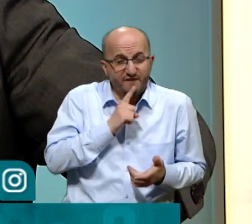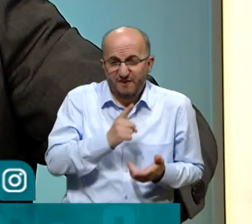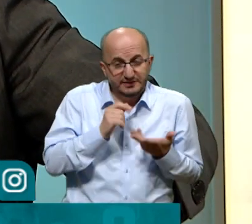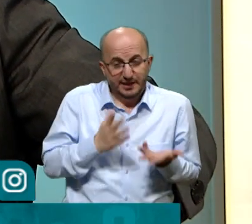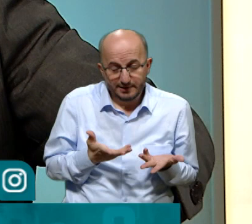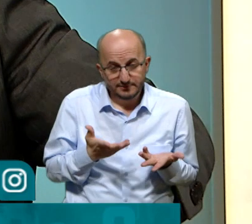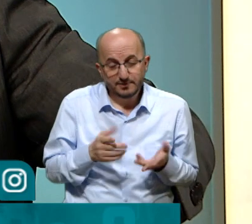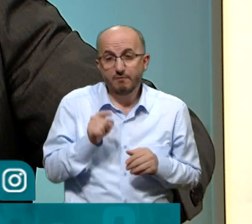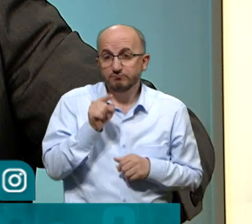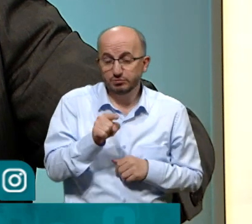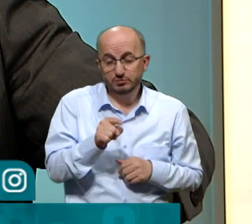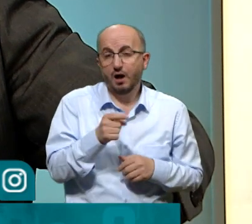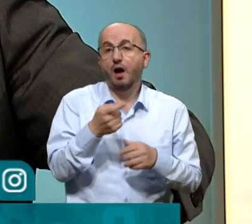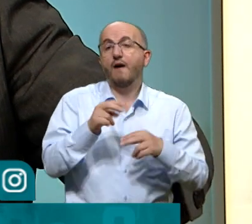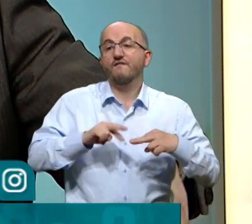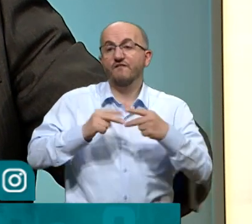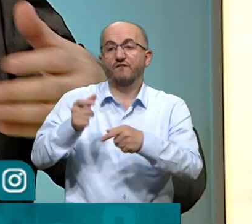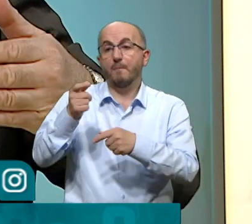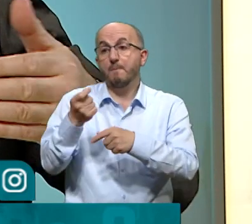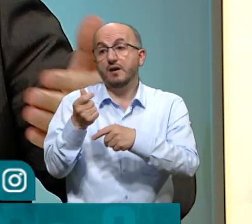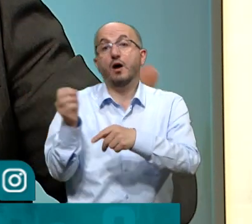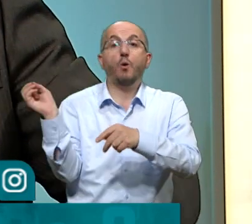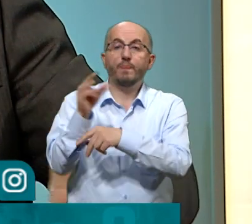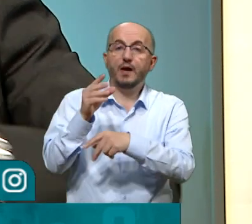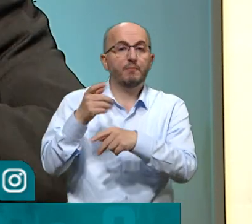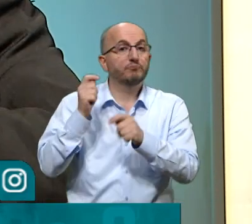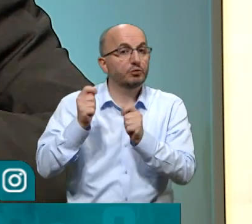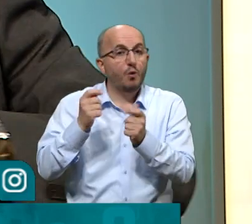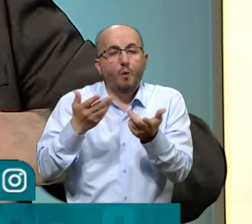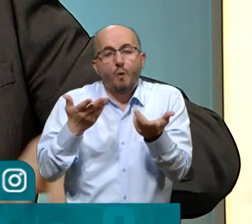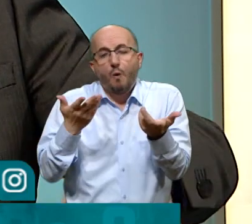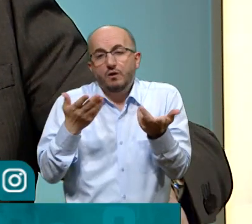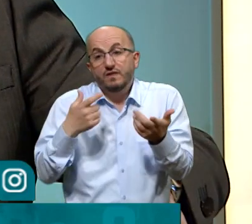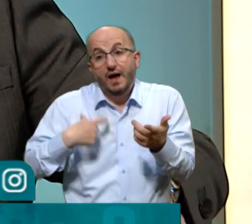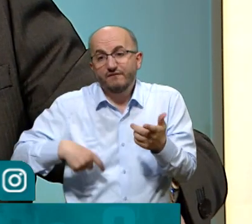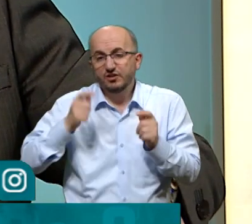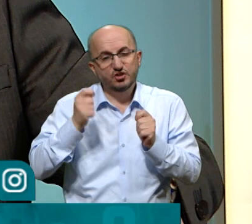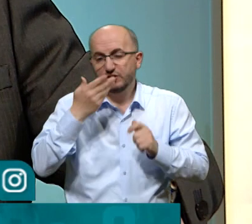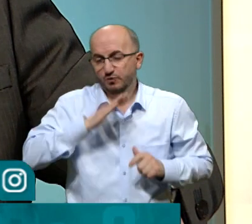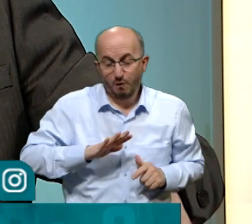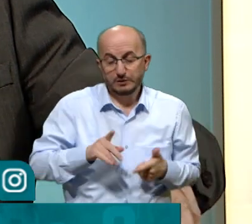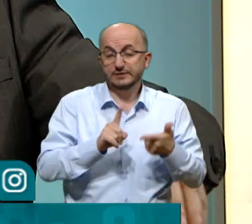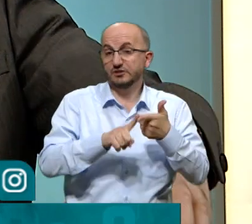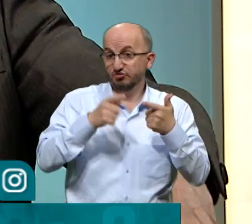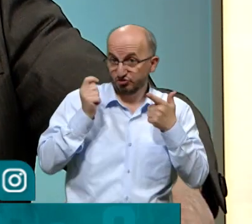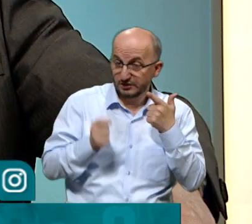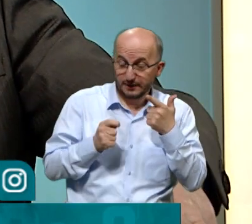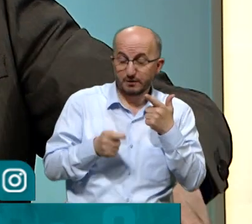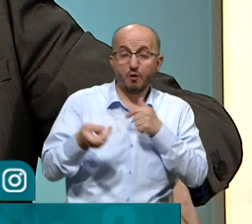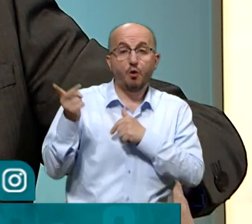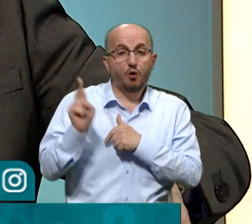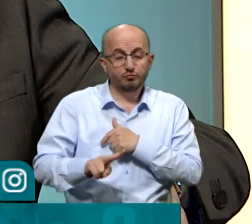Bu burada Bedel gönderme zorunluluğu var mı Yok Nafile Nafile de mi şart yok ikinci şarkımızda Demek ki